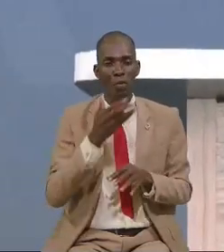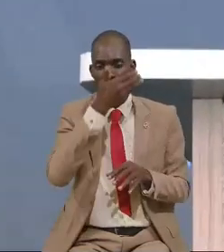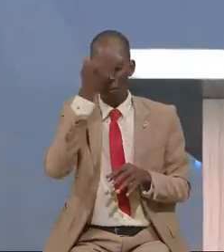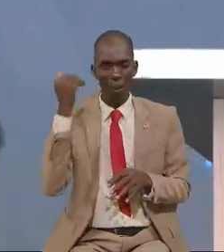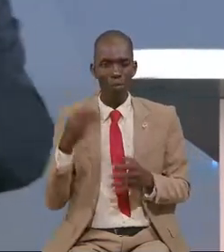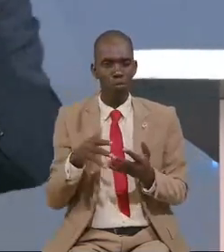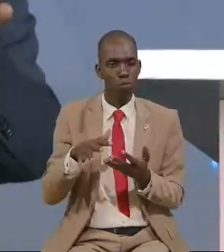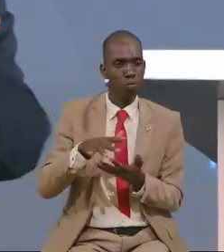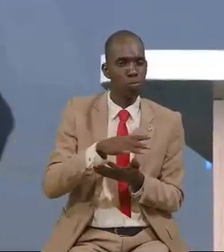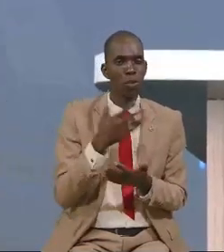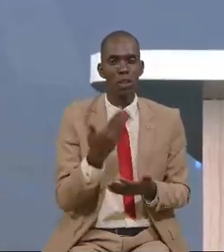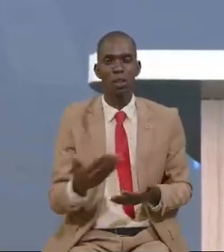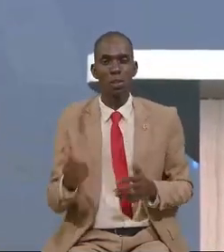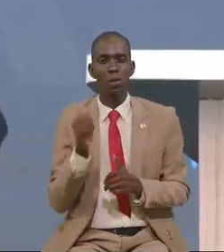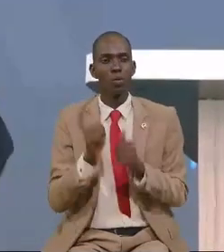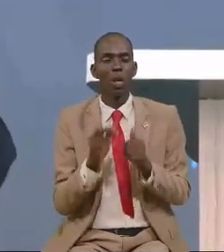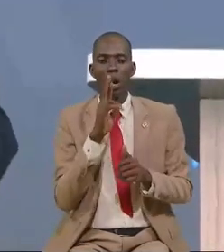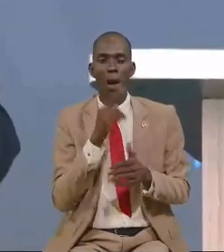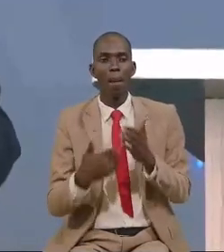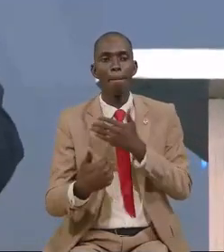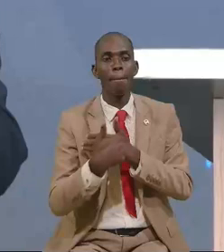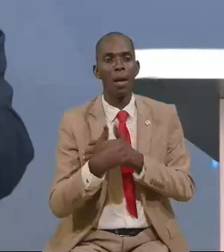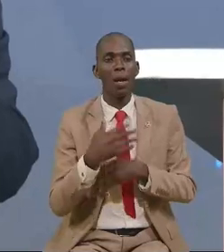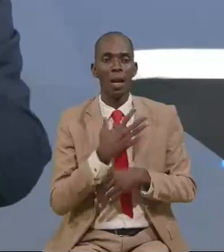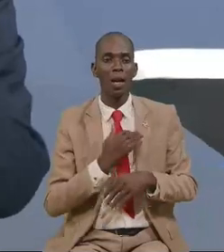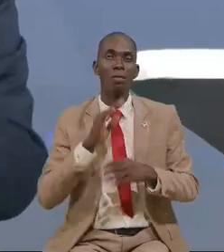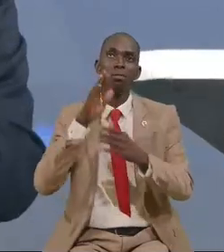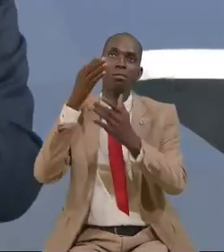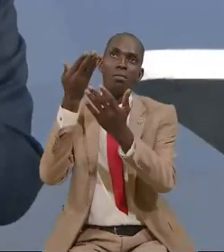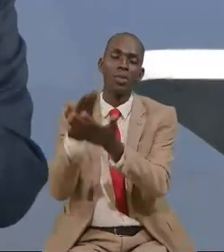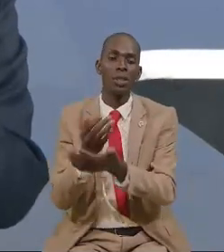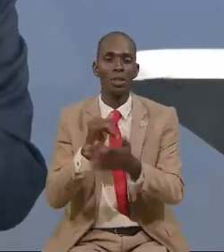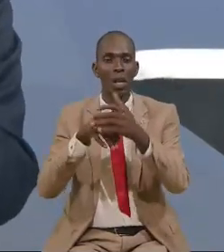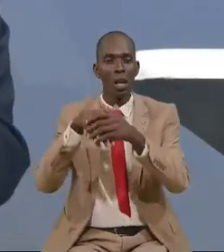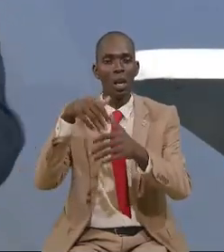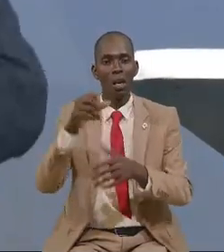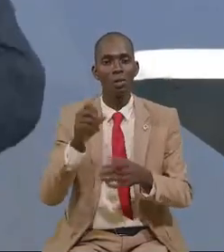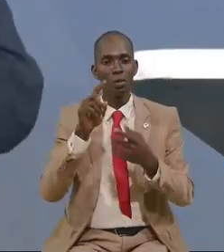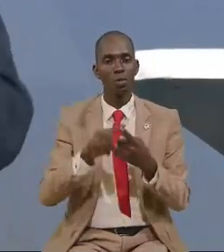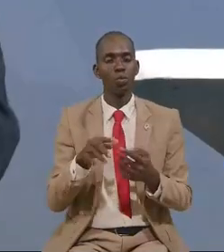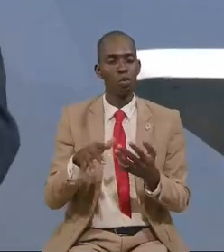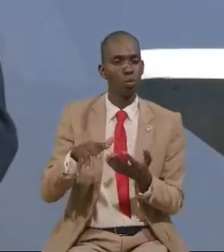arrière et me portant vers ce qui est en avant.